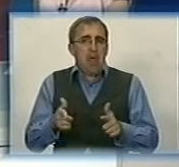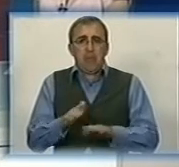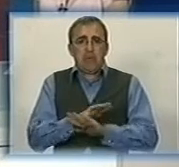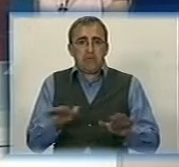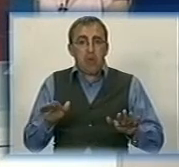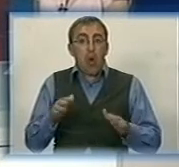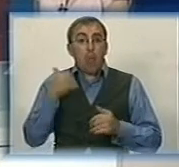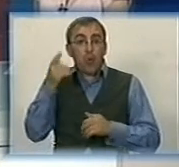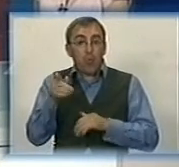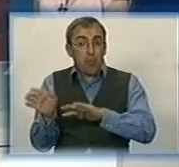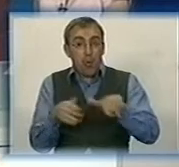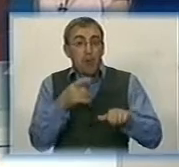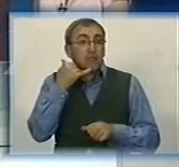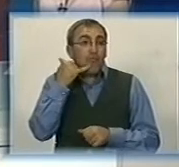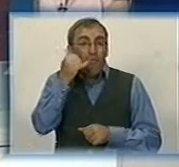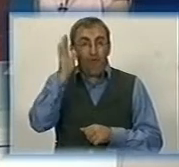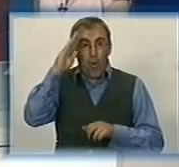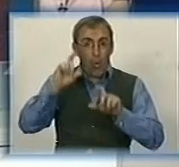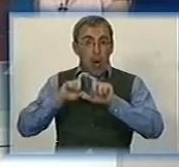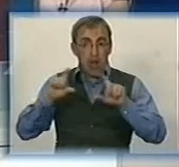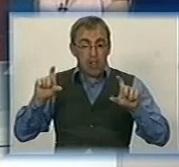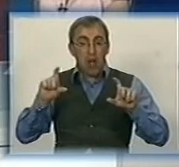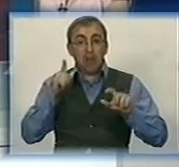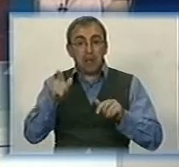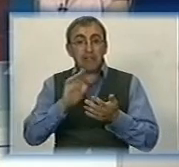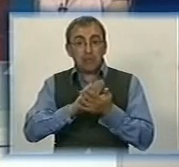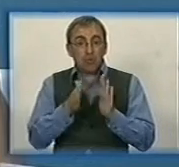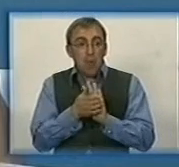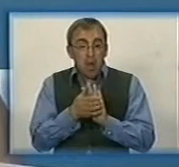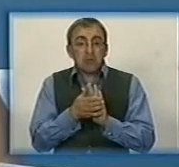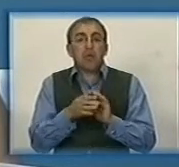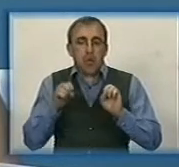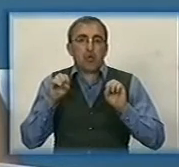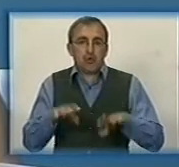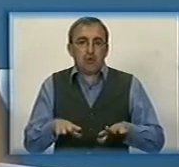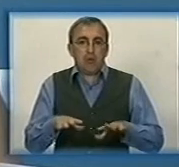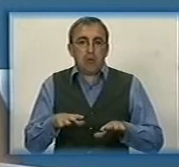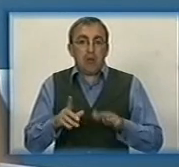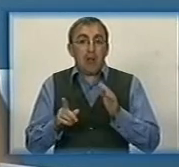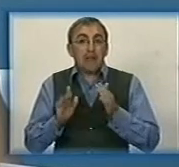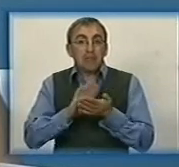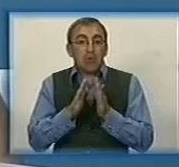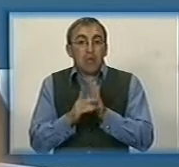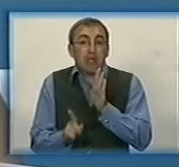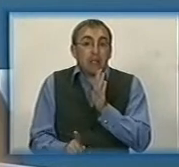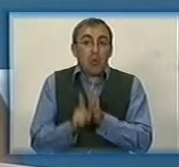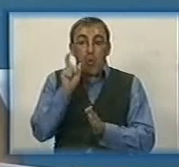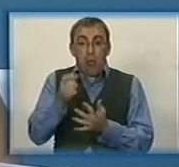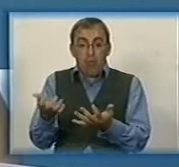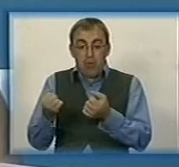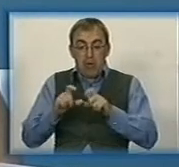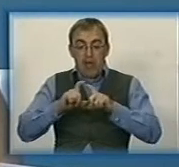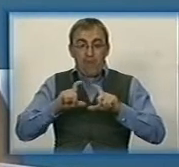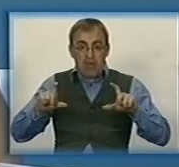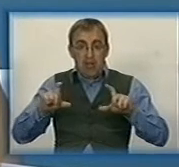после того, как они звонят водоканалу, им объясняют, и ситуация решается. К сожалению, просто изначально люди, когда получают эту